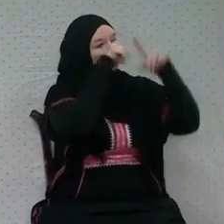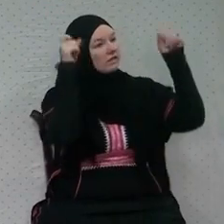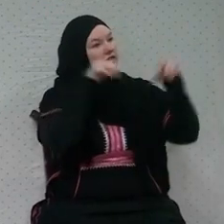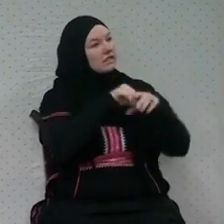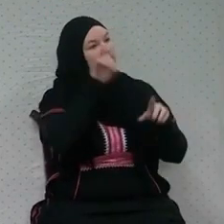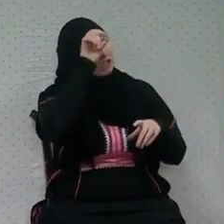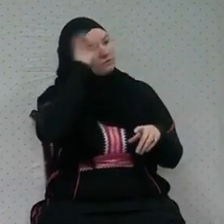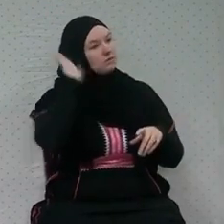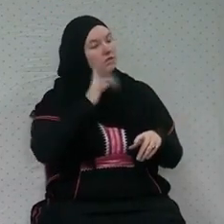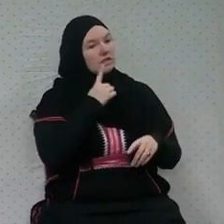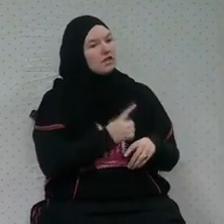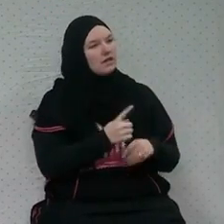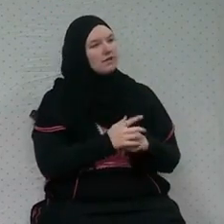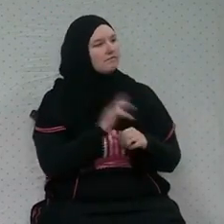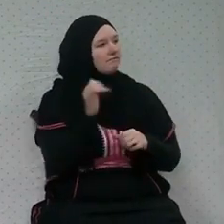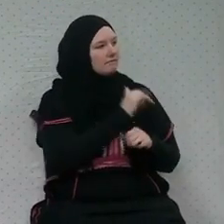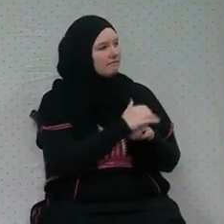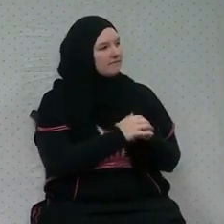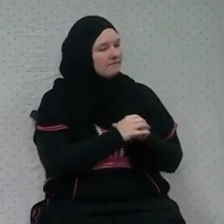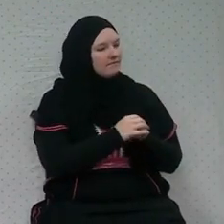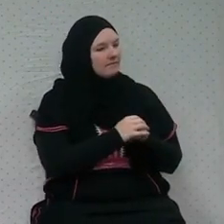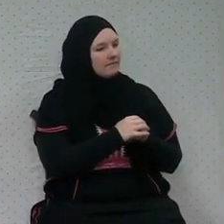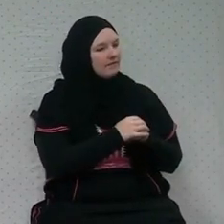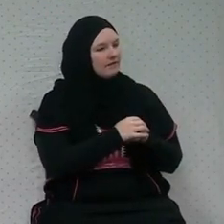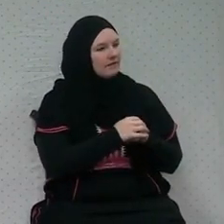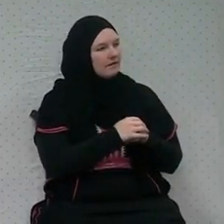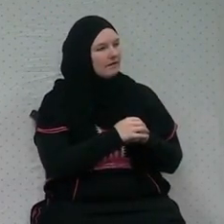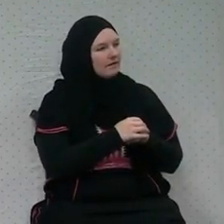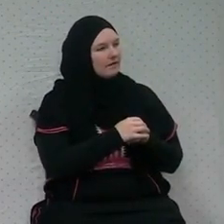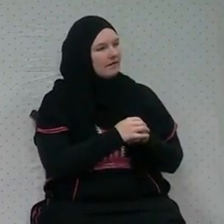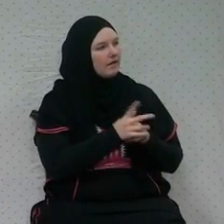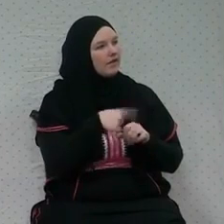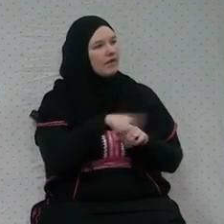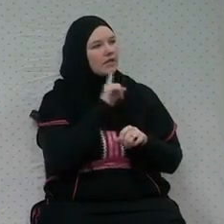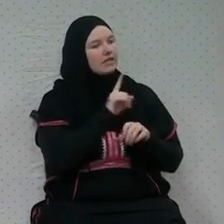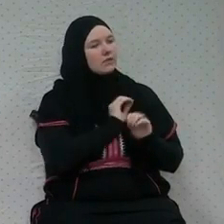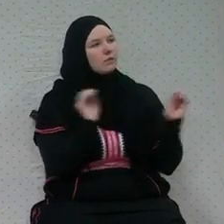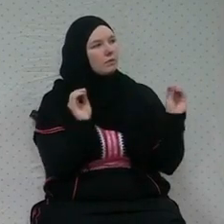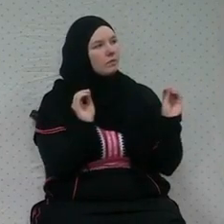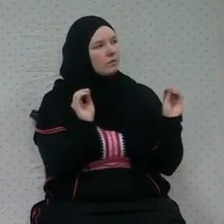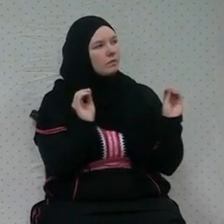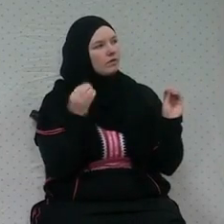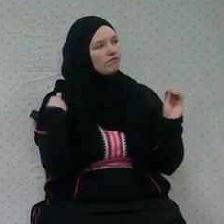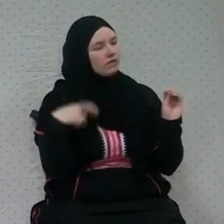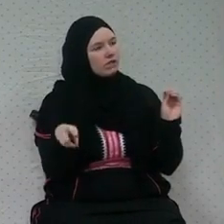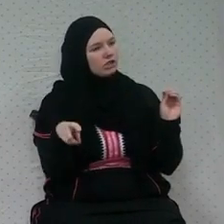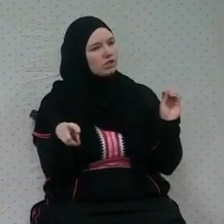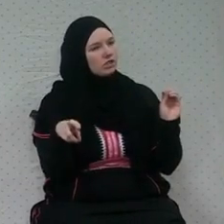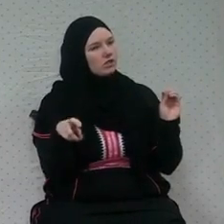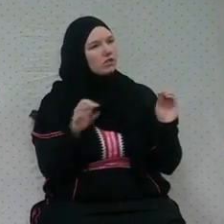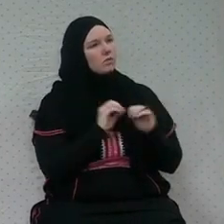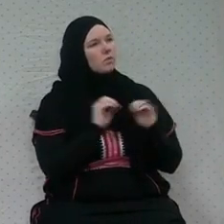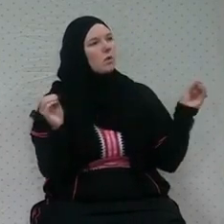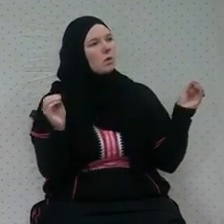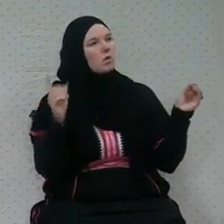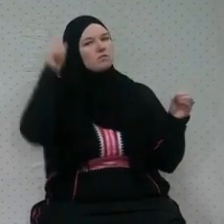say, لا دين في السياسة ولا سياسة في الدين. There is no religion, which means there is no